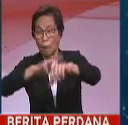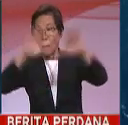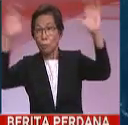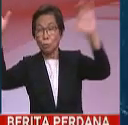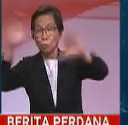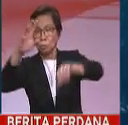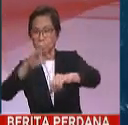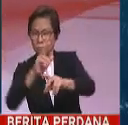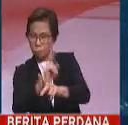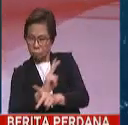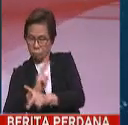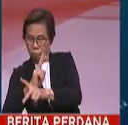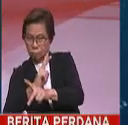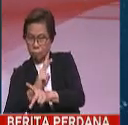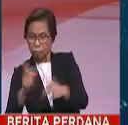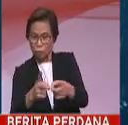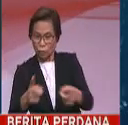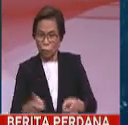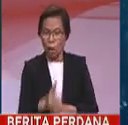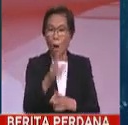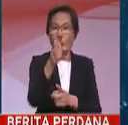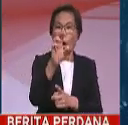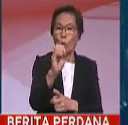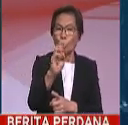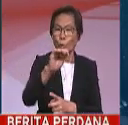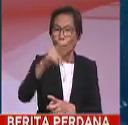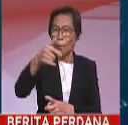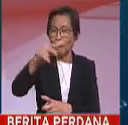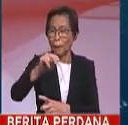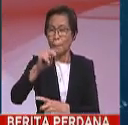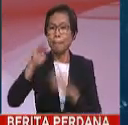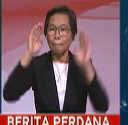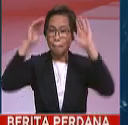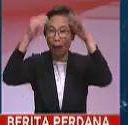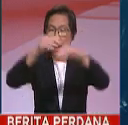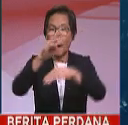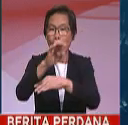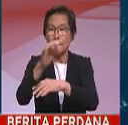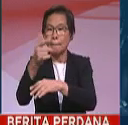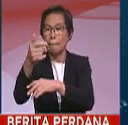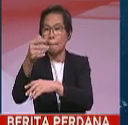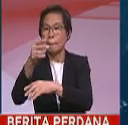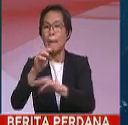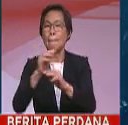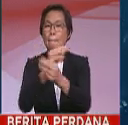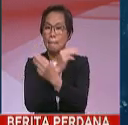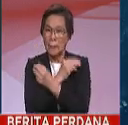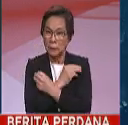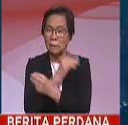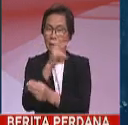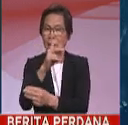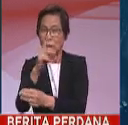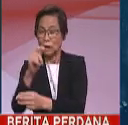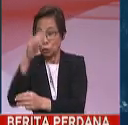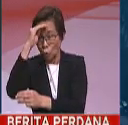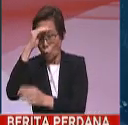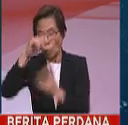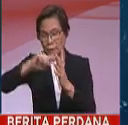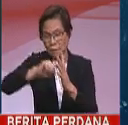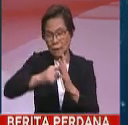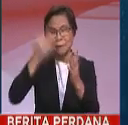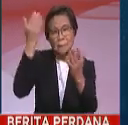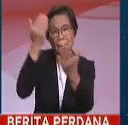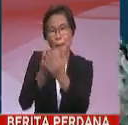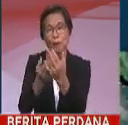peringkat waspada di daerah Rompin Negeri Pahang, Mersing dan Kota Tinggi Negeri Johor yang berkuat kuasa sehingga ke